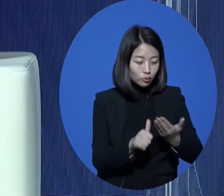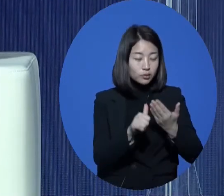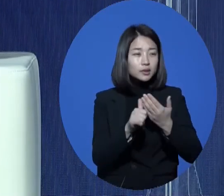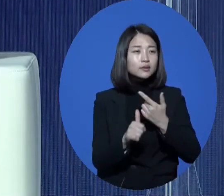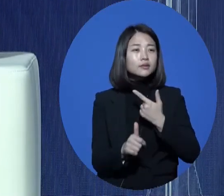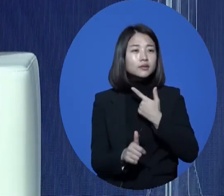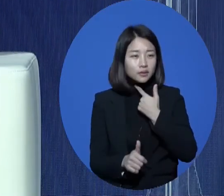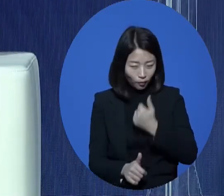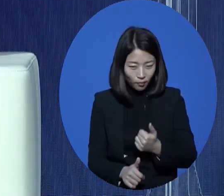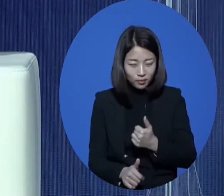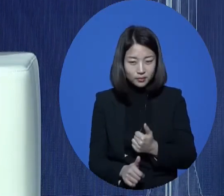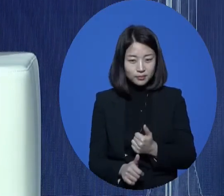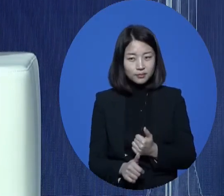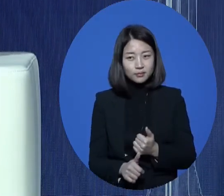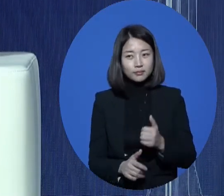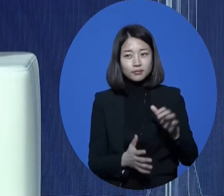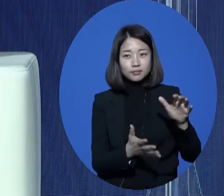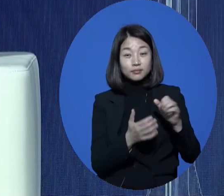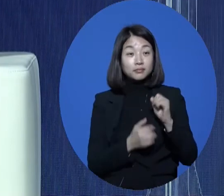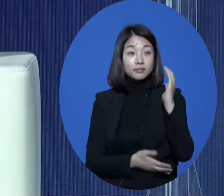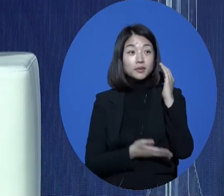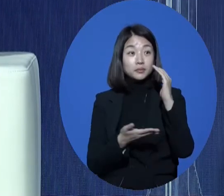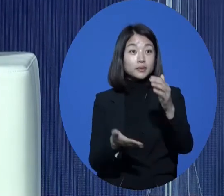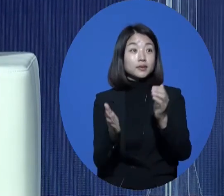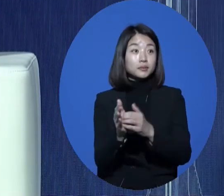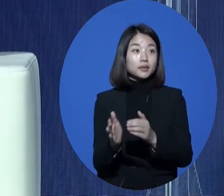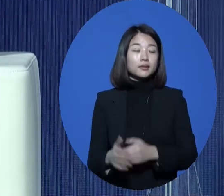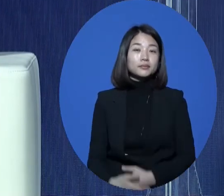이렇게 사례를 말씀해 주셨습니다.